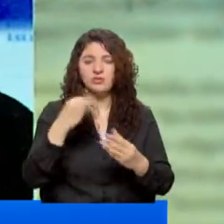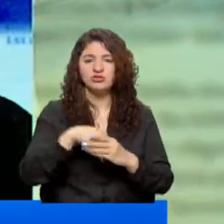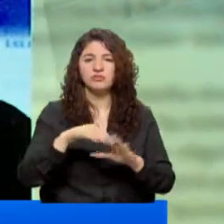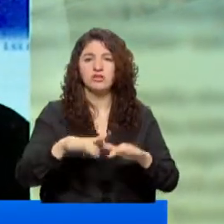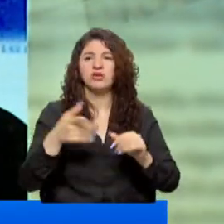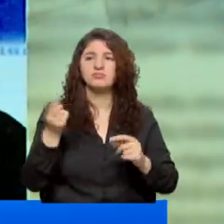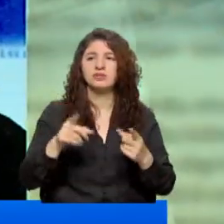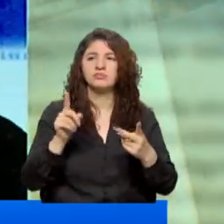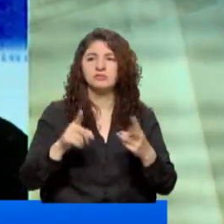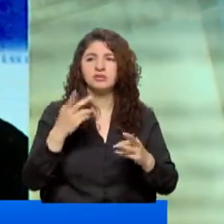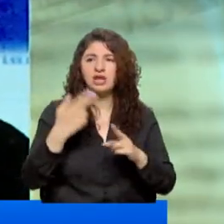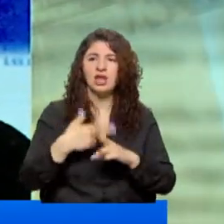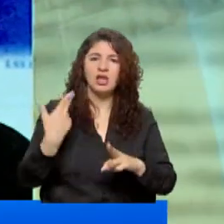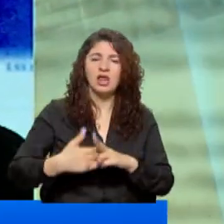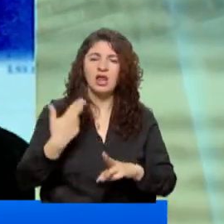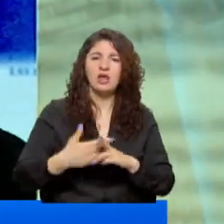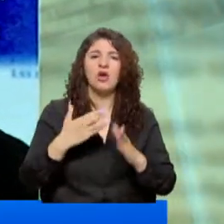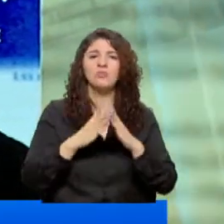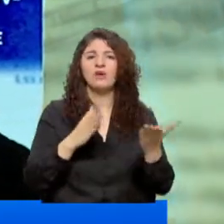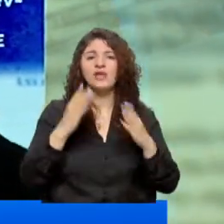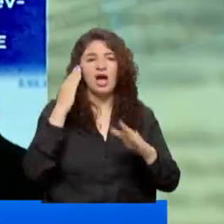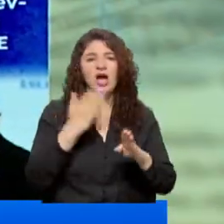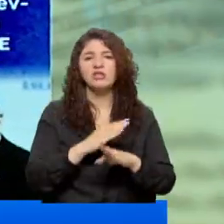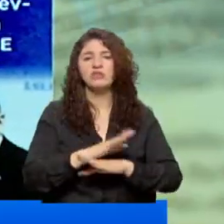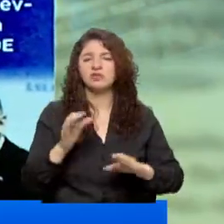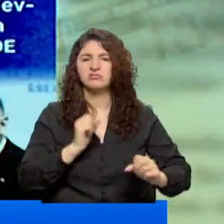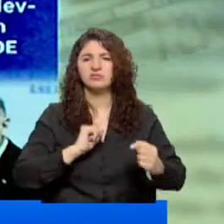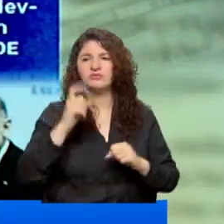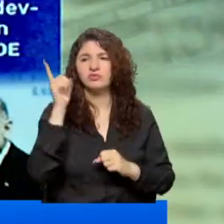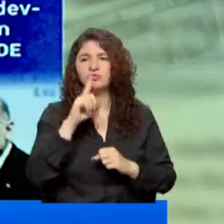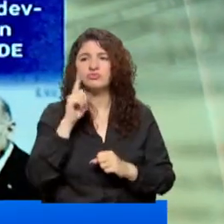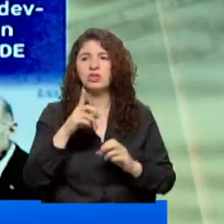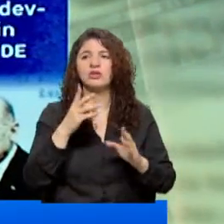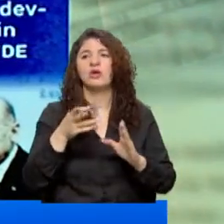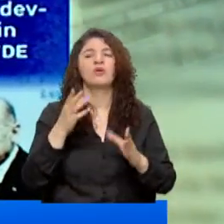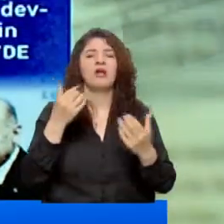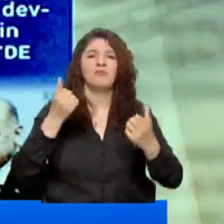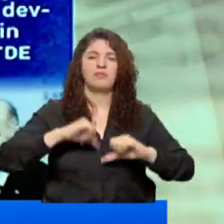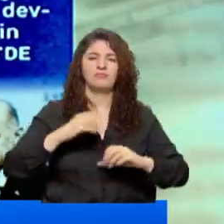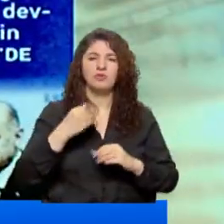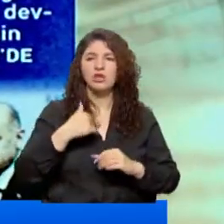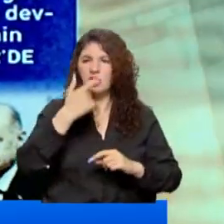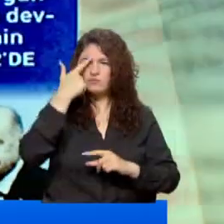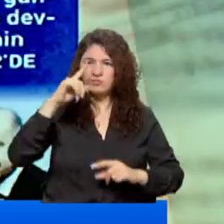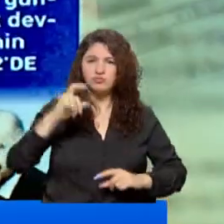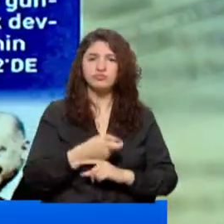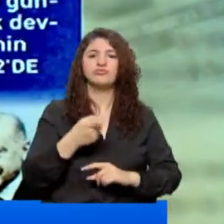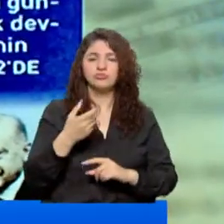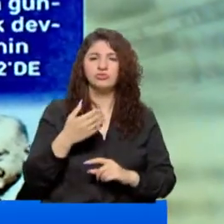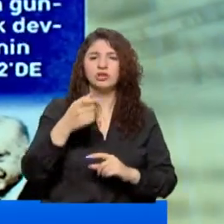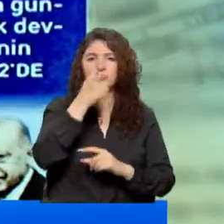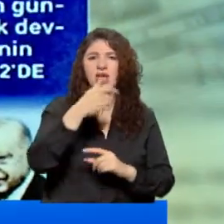için mecliste defalarca teşebbüste bulunduk muhalefetin uzlaşmaz tavrı nedeniyle akamete uğradı ki imkan bulduğunuza